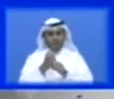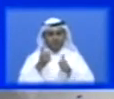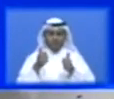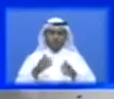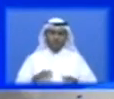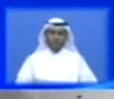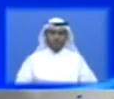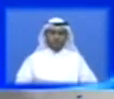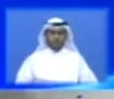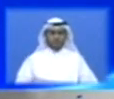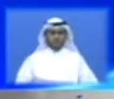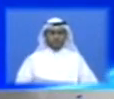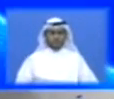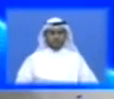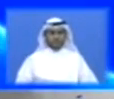الصحة والعافية.